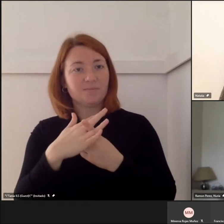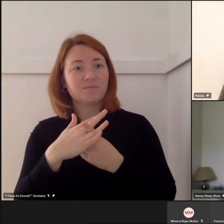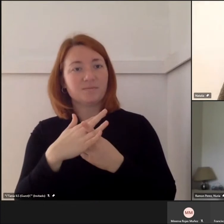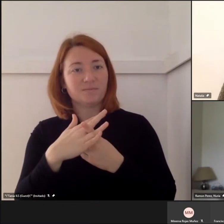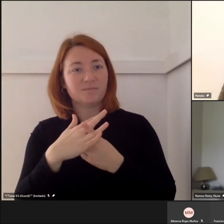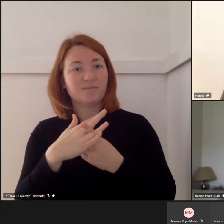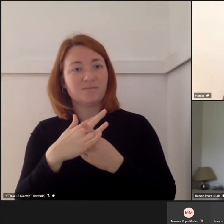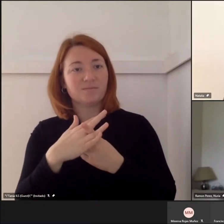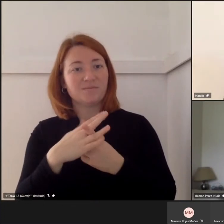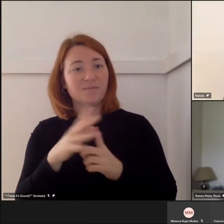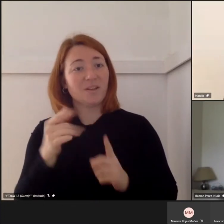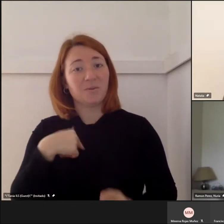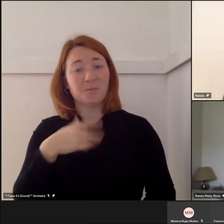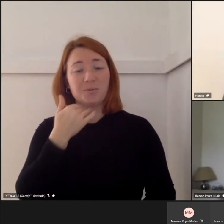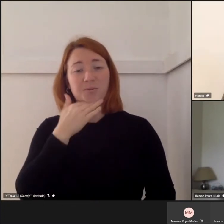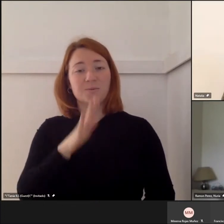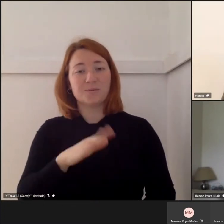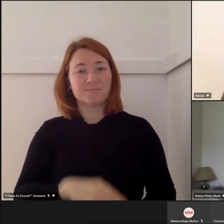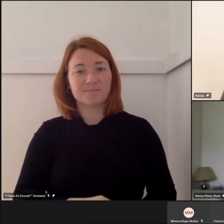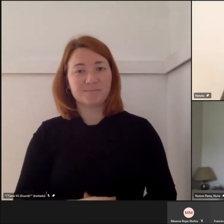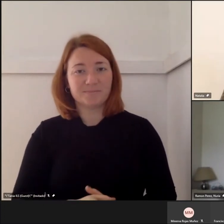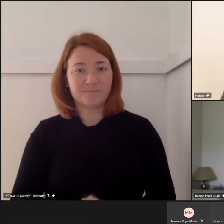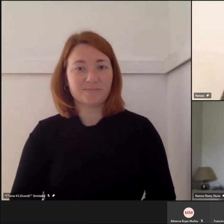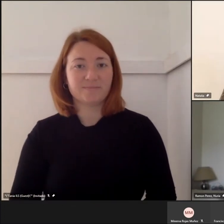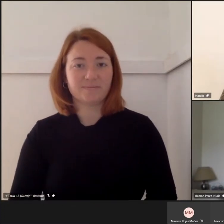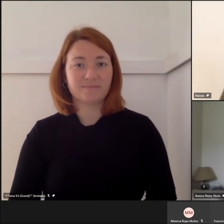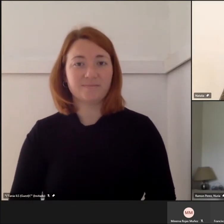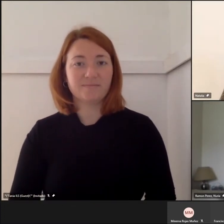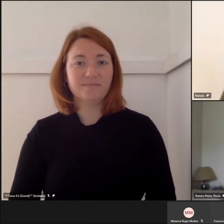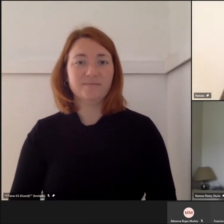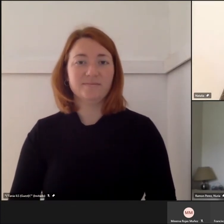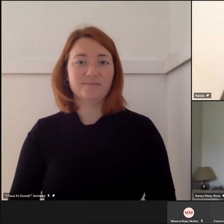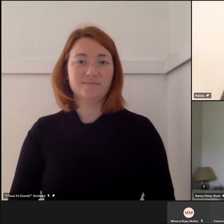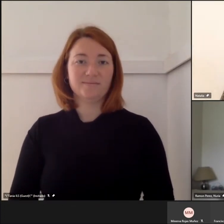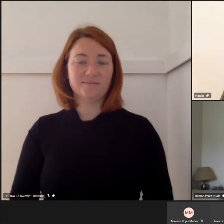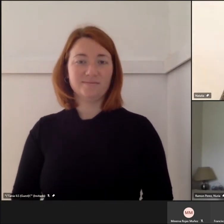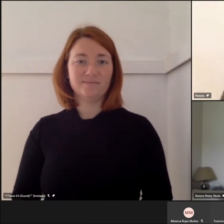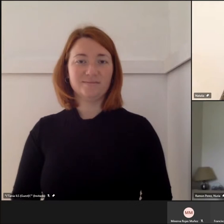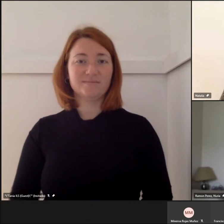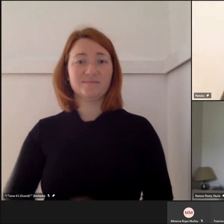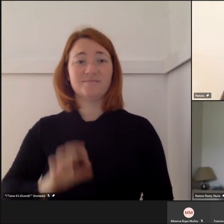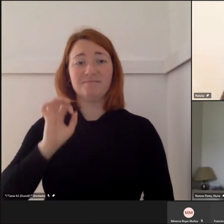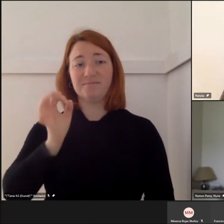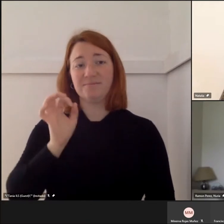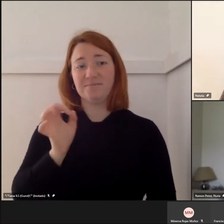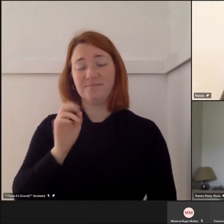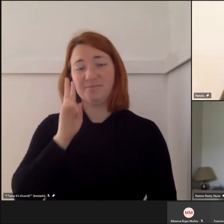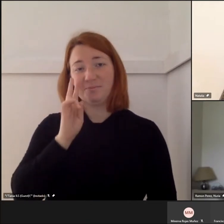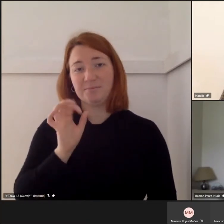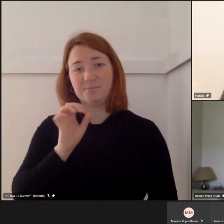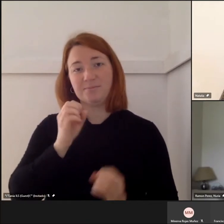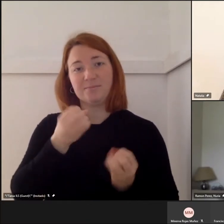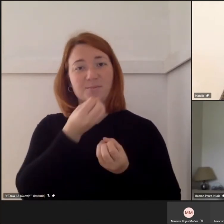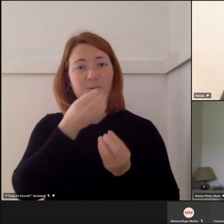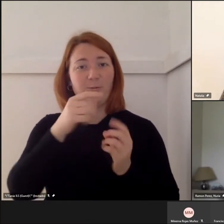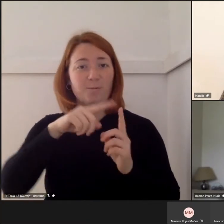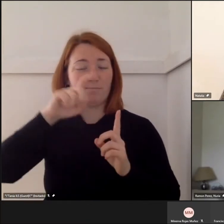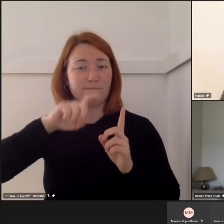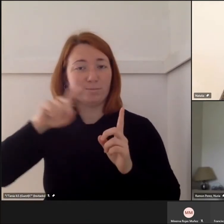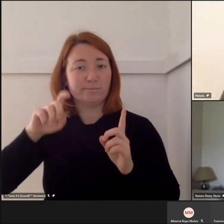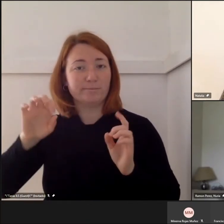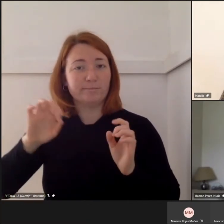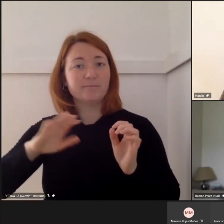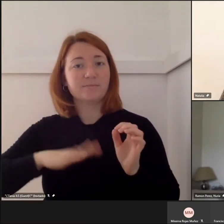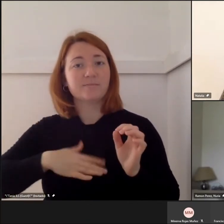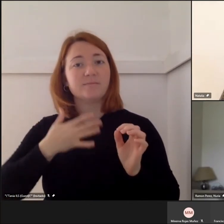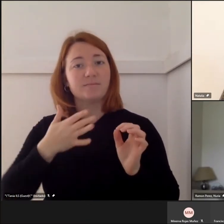no ho sabia, eh? Sí, doncs sembla que les dades també apunten en aquesta direcció, o sigui que penso que realment té segurament